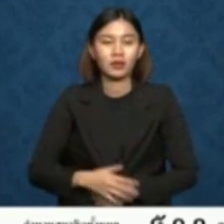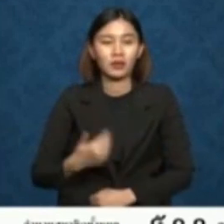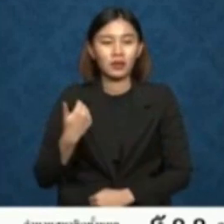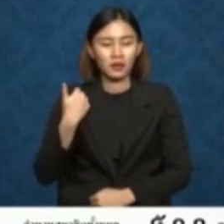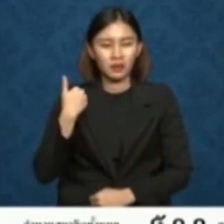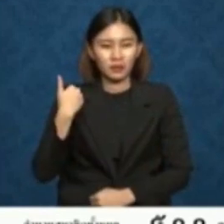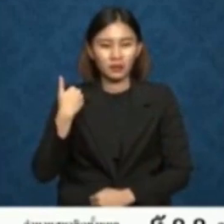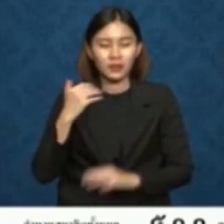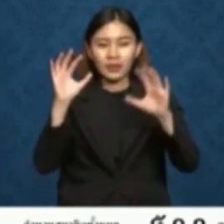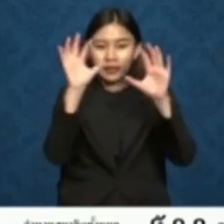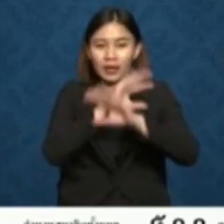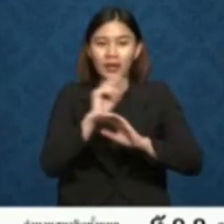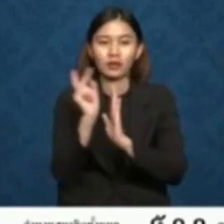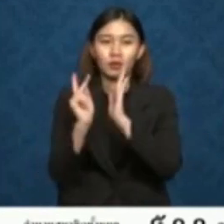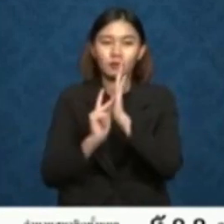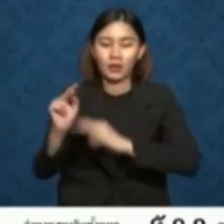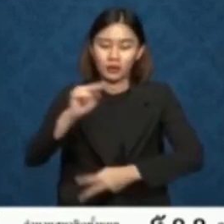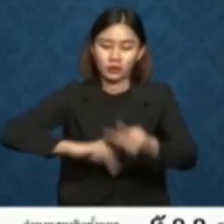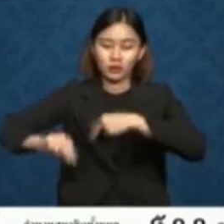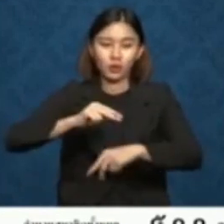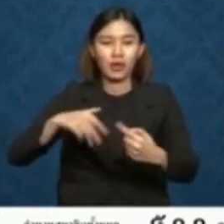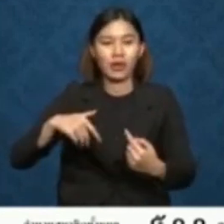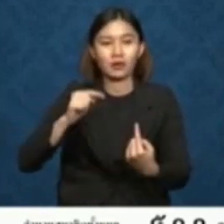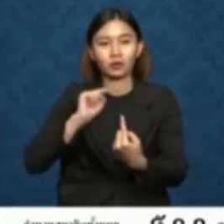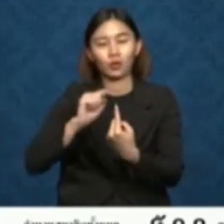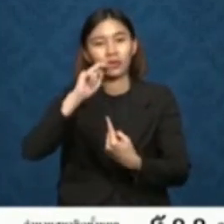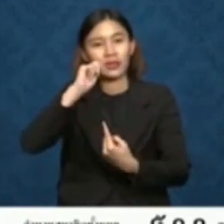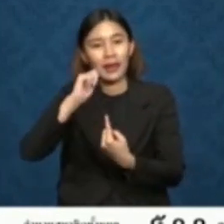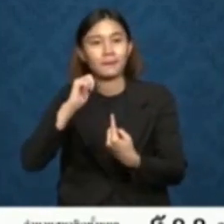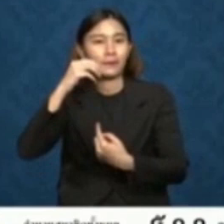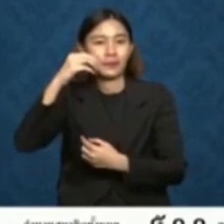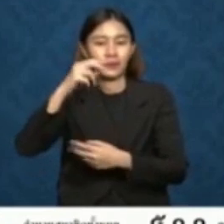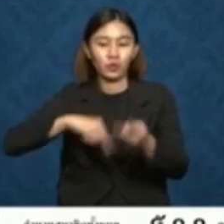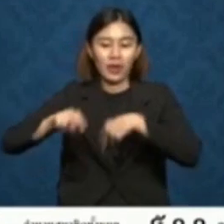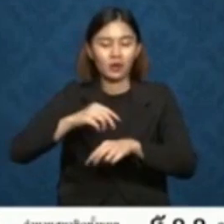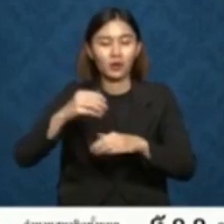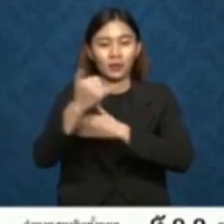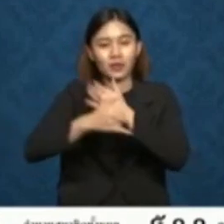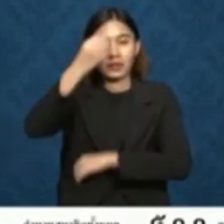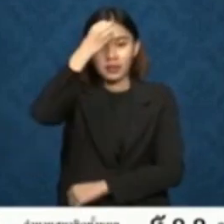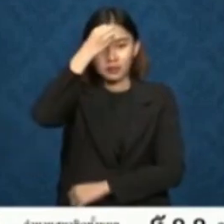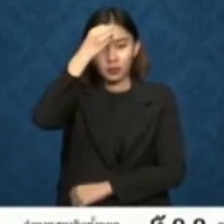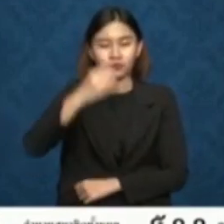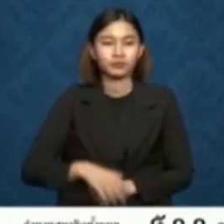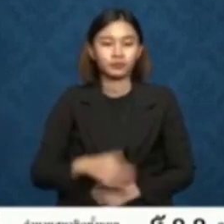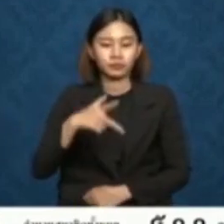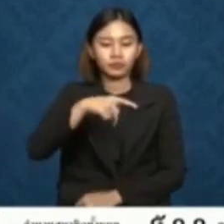ตรา27ครับซึ่งมีความคล้ายคลึงกับกฎหมายควบคุมมลพิษทางน้ำของประเทศญี่ปุ่น